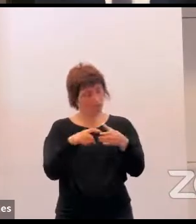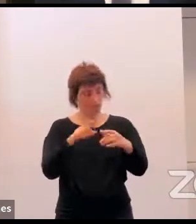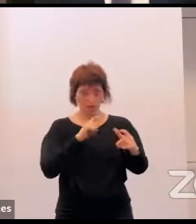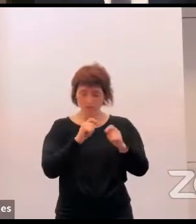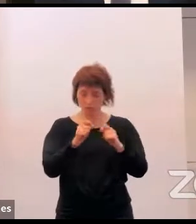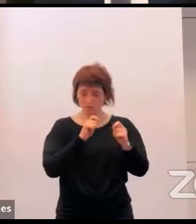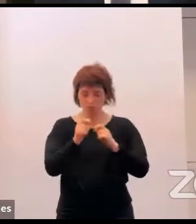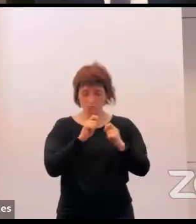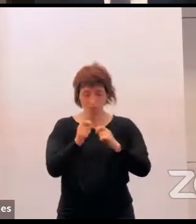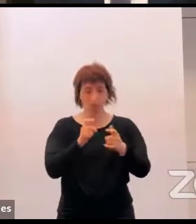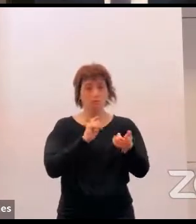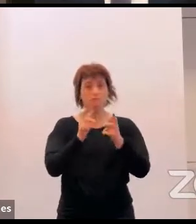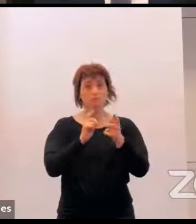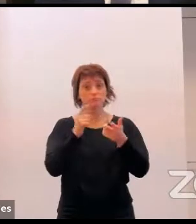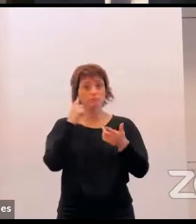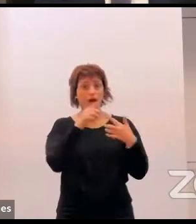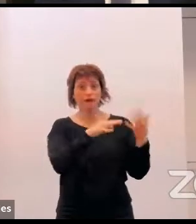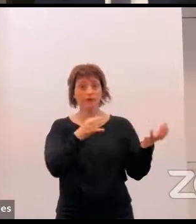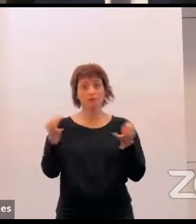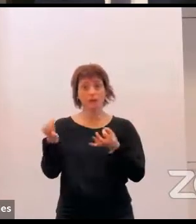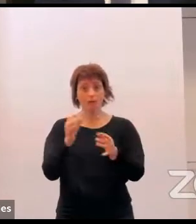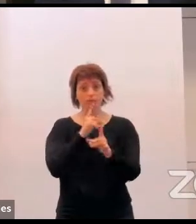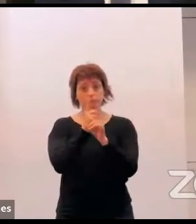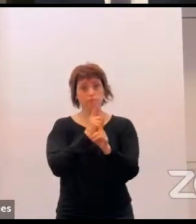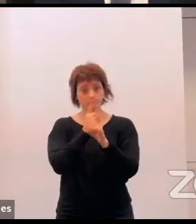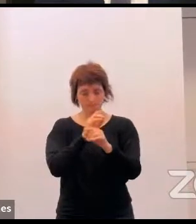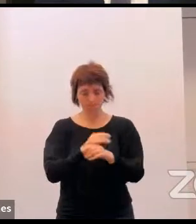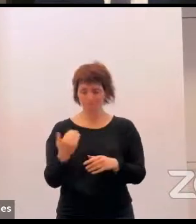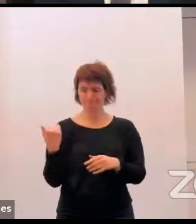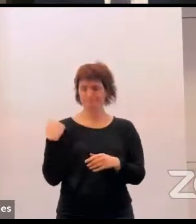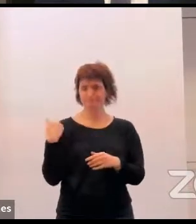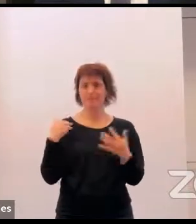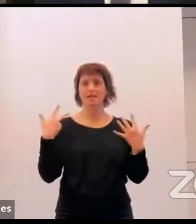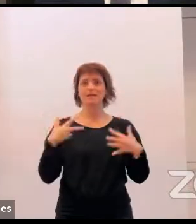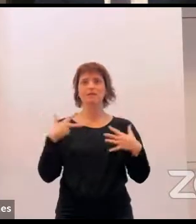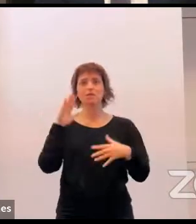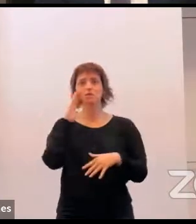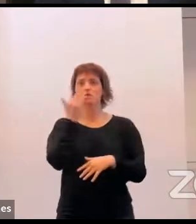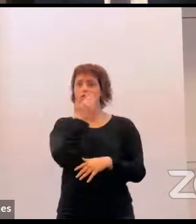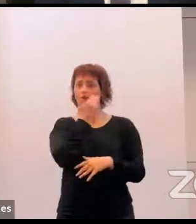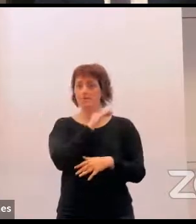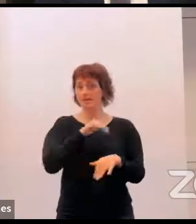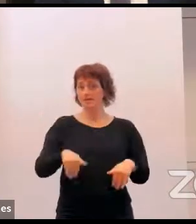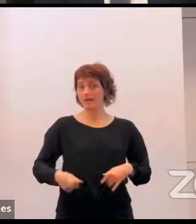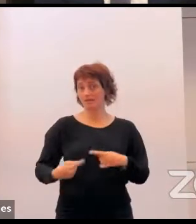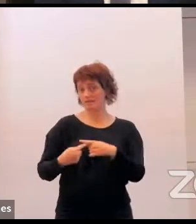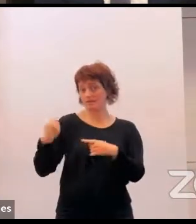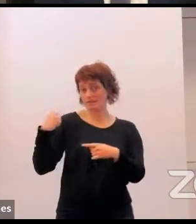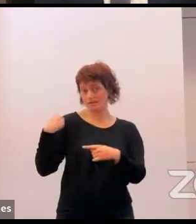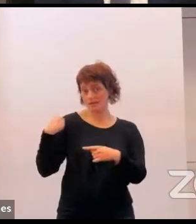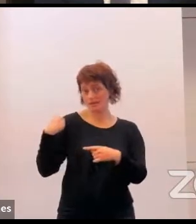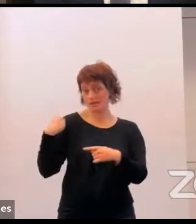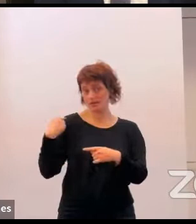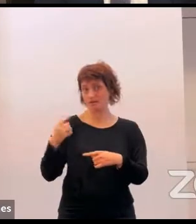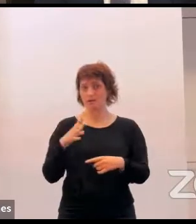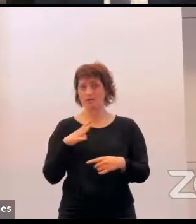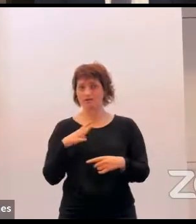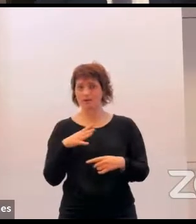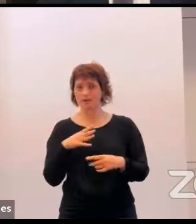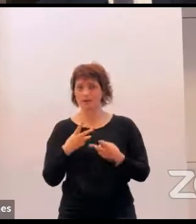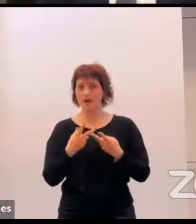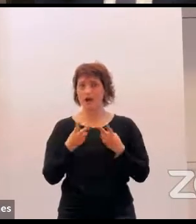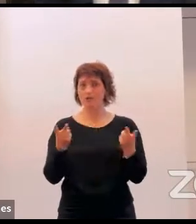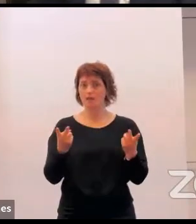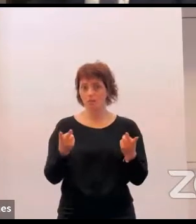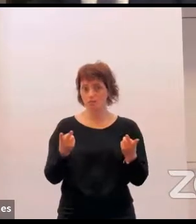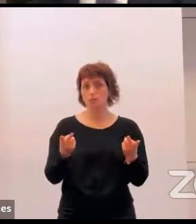très régulièrement. Concrètement, le 18 janvier dernier, il y a eu une réunion, c'est ce qu'a dit Madame Billot dans sa